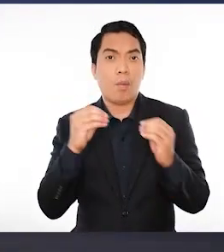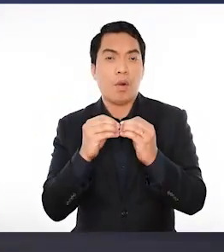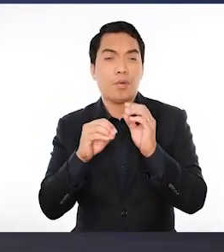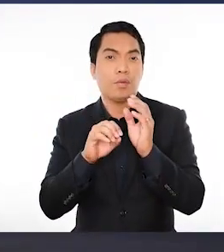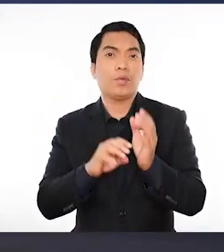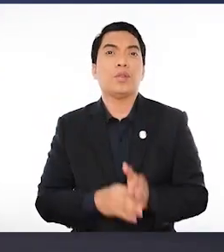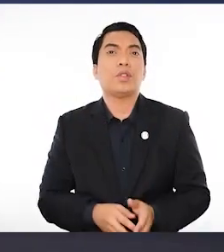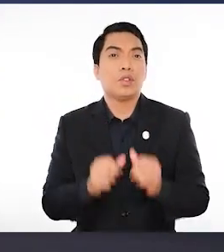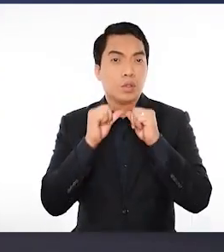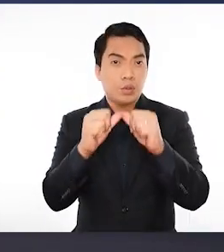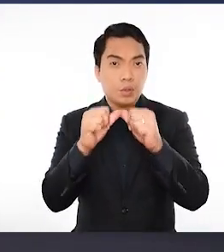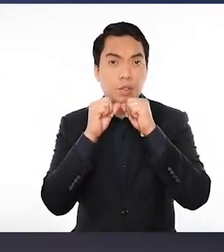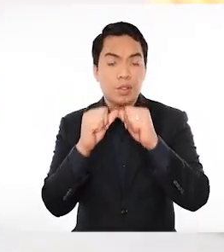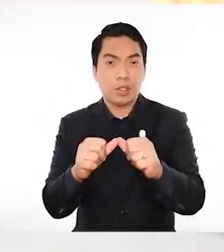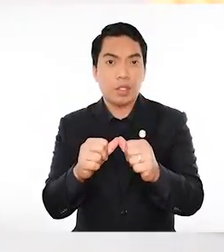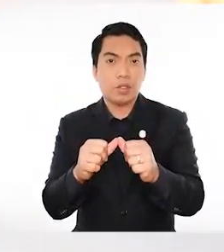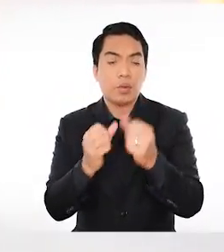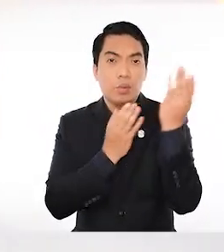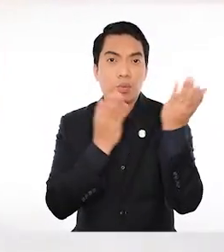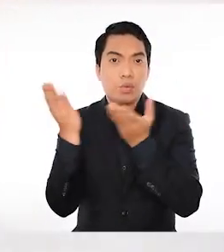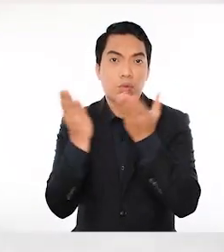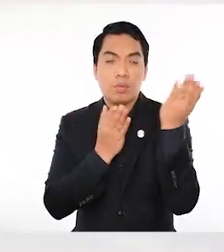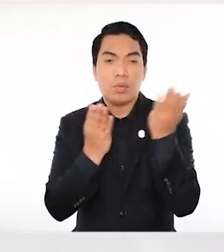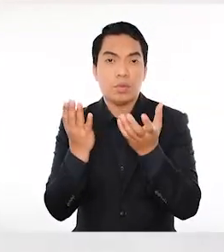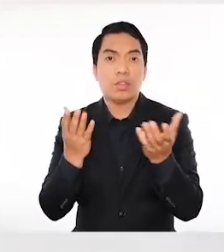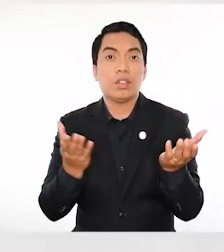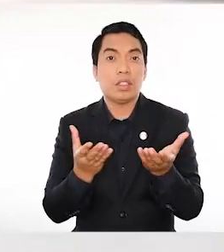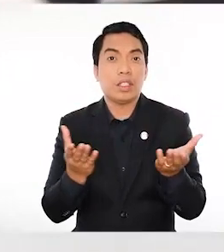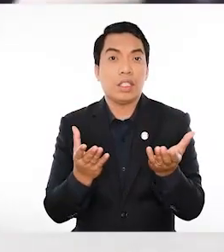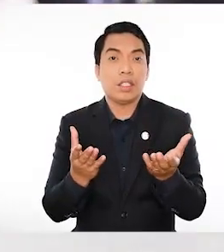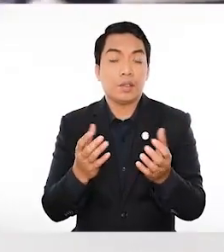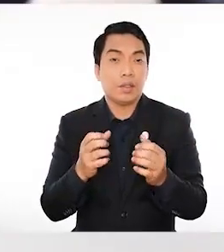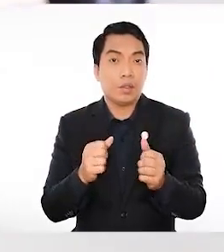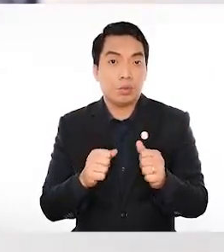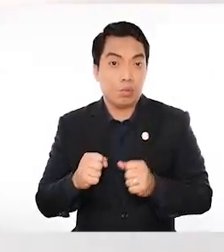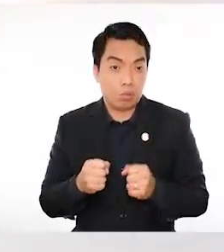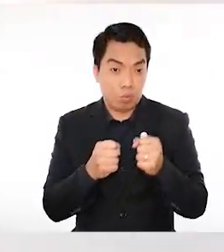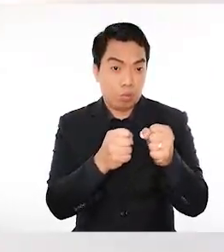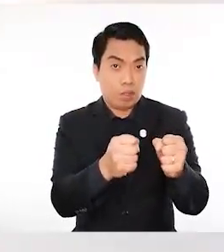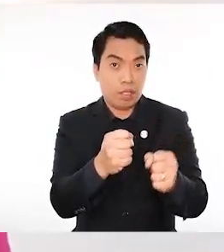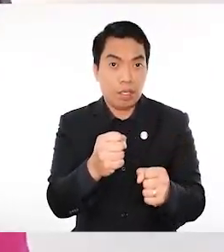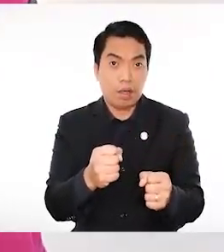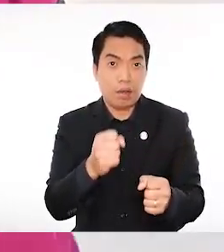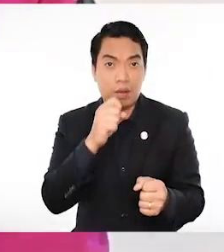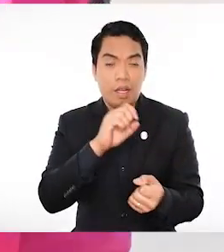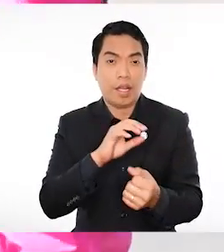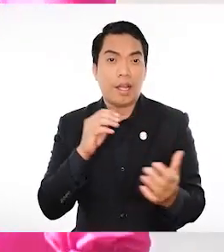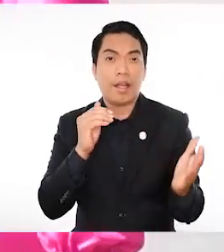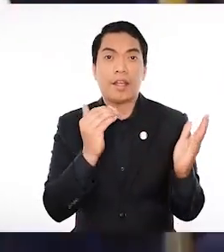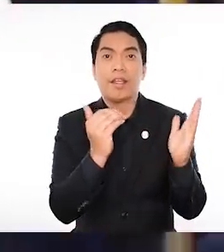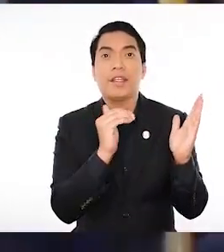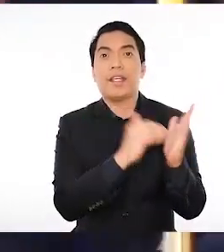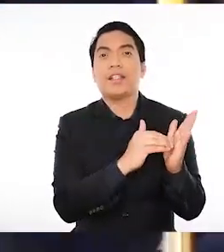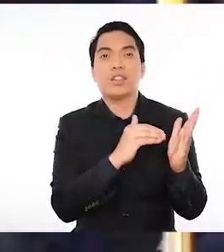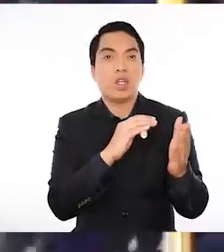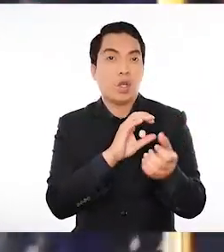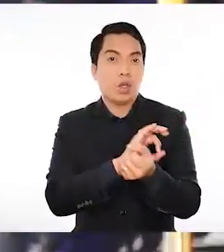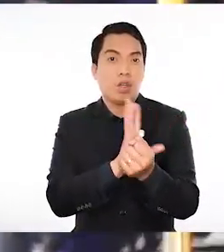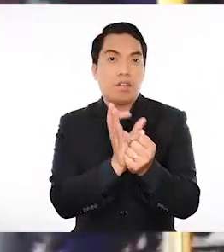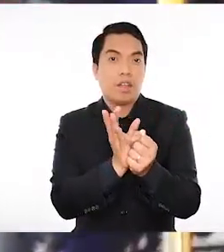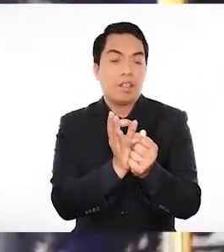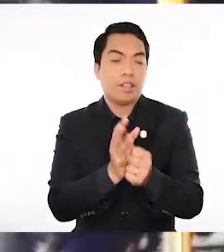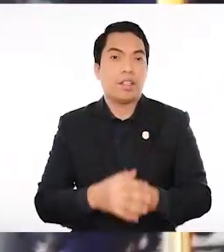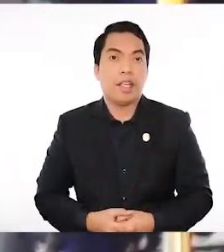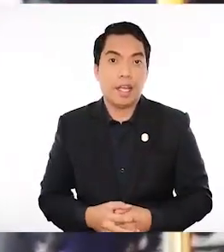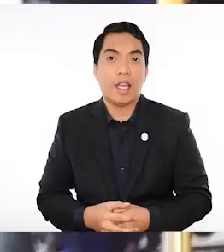po namin ang paglilingkod po dito sa lansangan para sa COVID. At lalong-lalo na po, mas mapagtibay